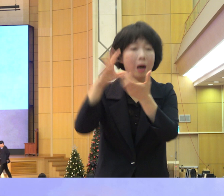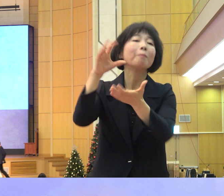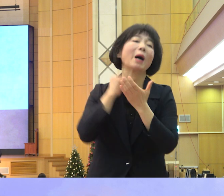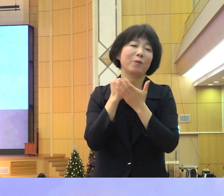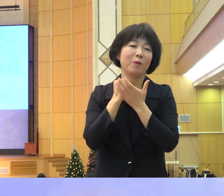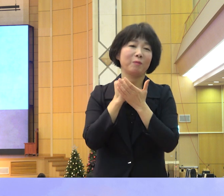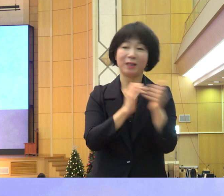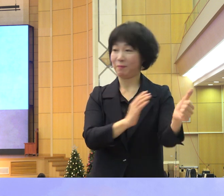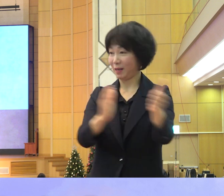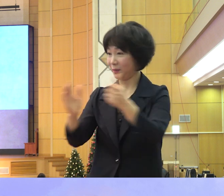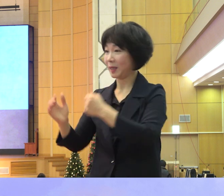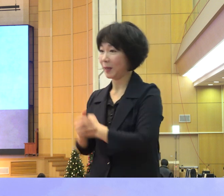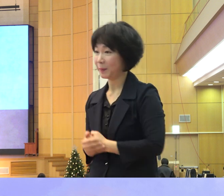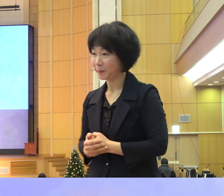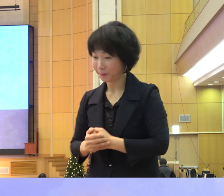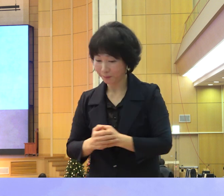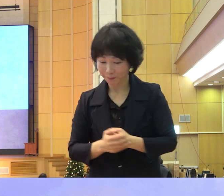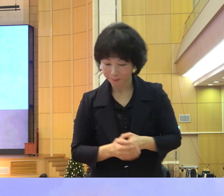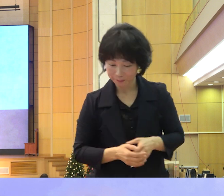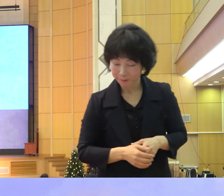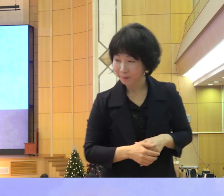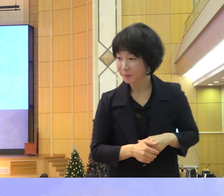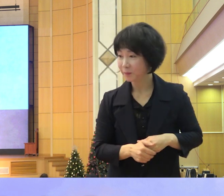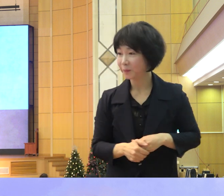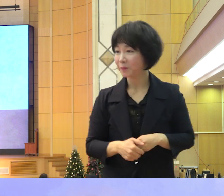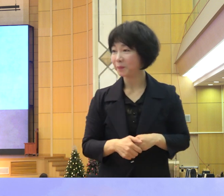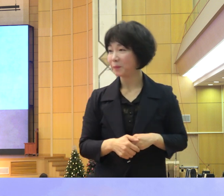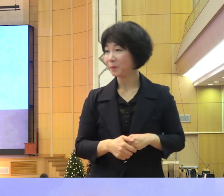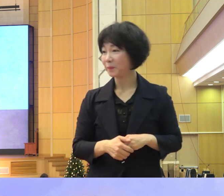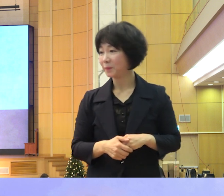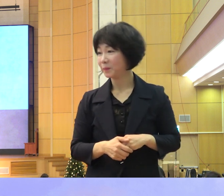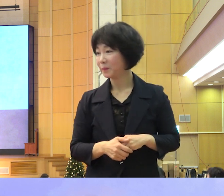받고 그리고 돌아가시길 바랍니다.